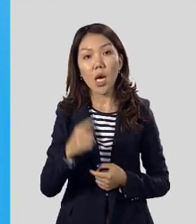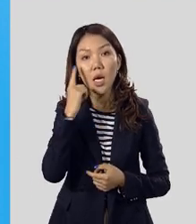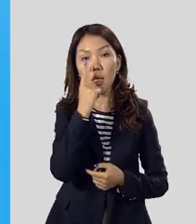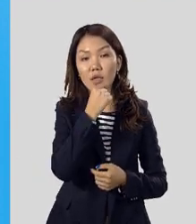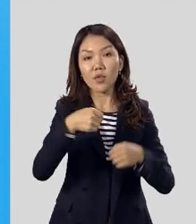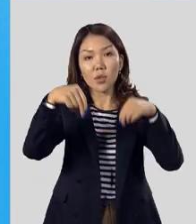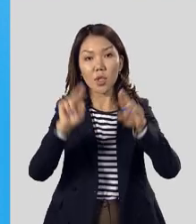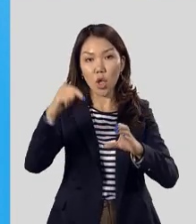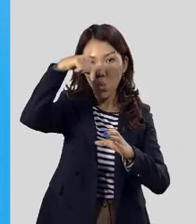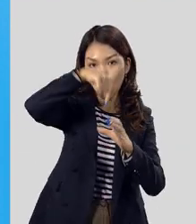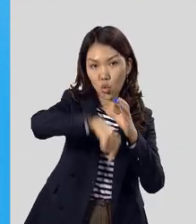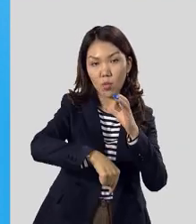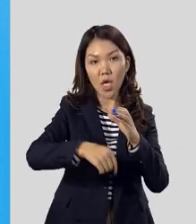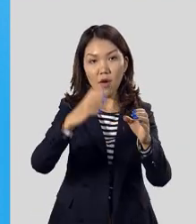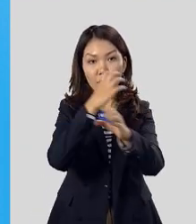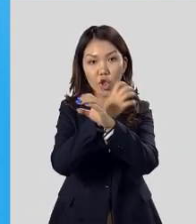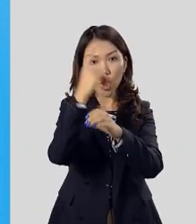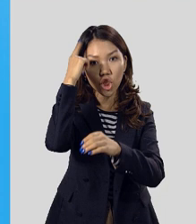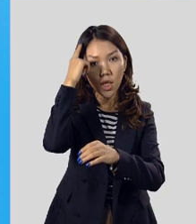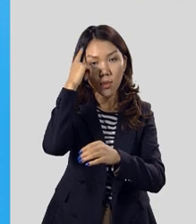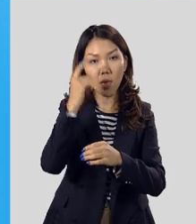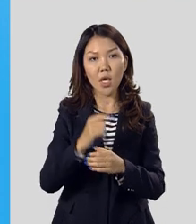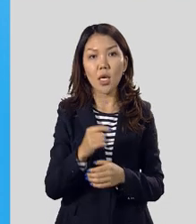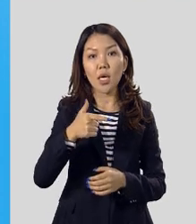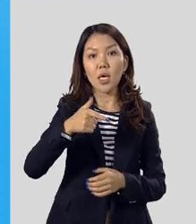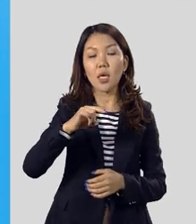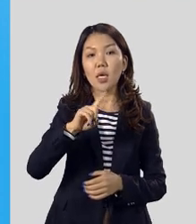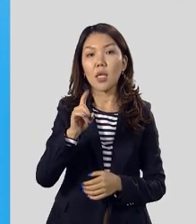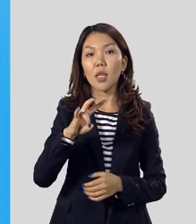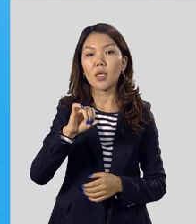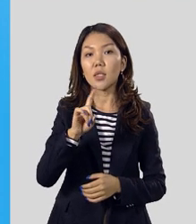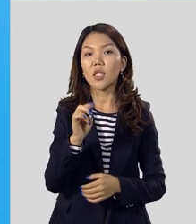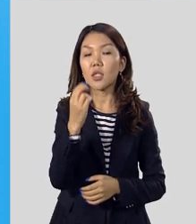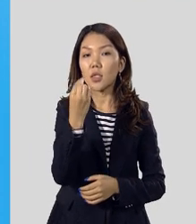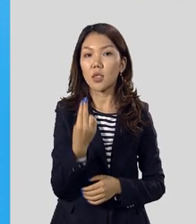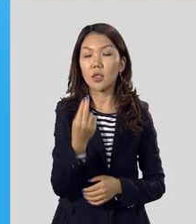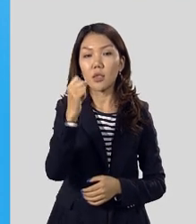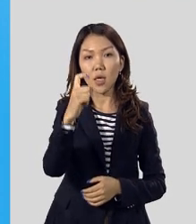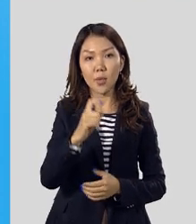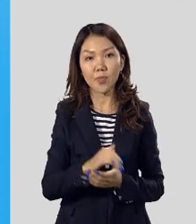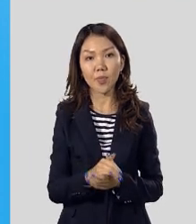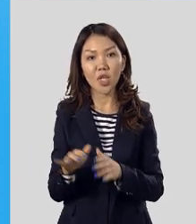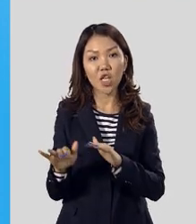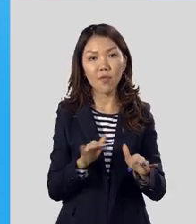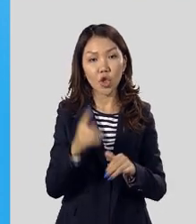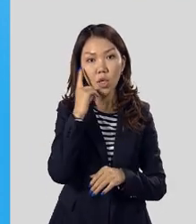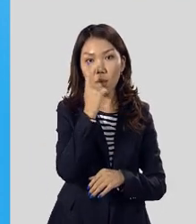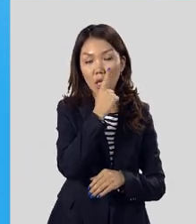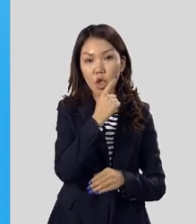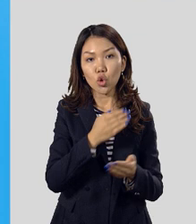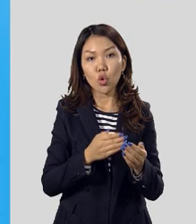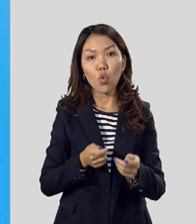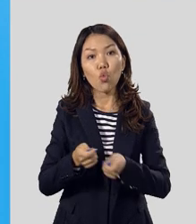специальных углублениях в черепе, в глазницах. Движением глаза управляют